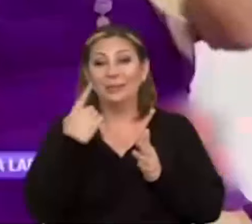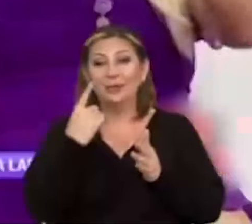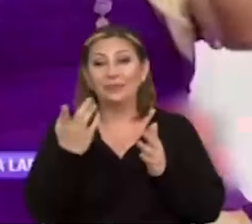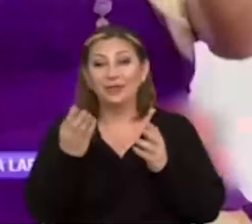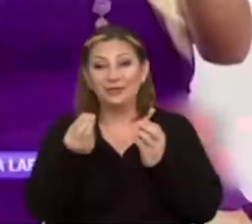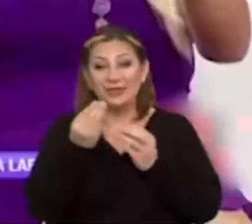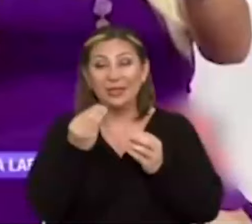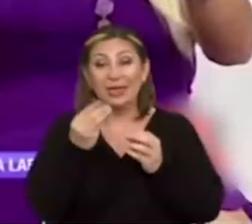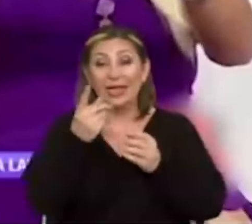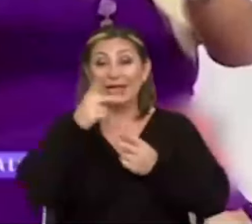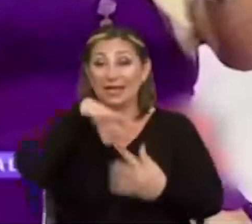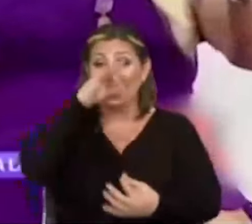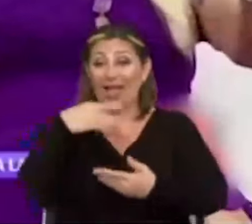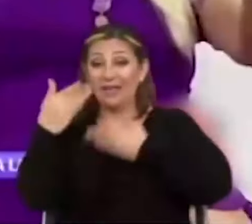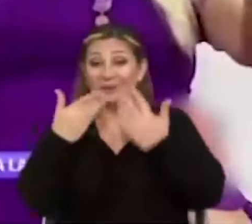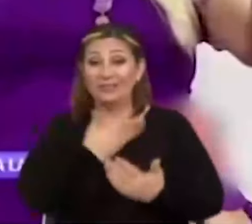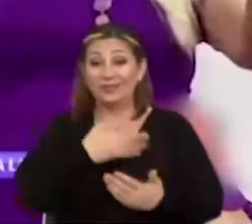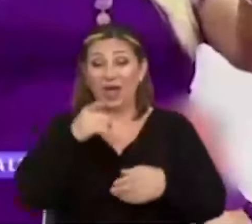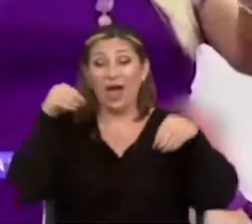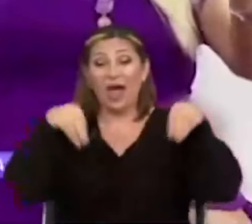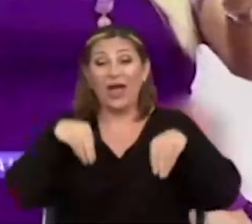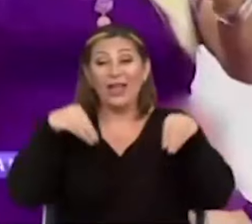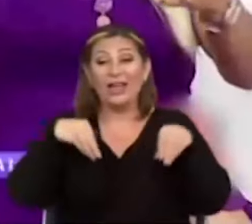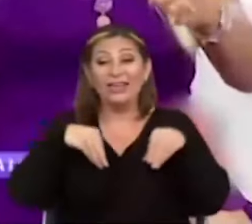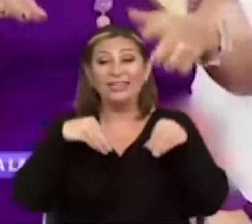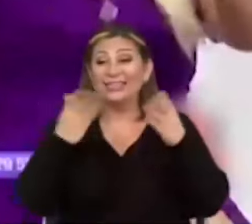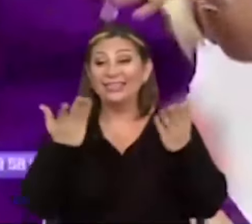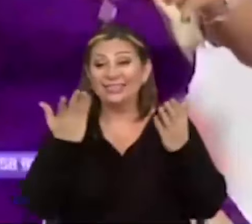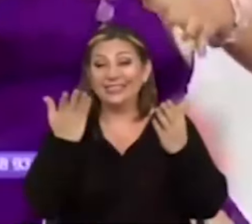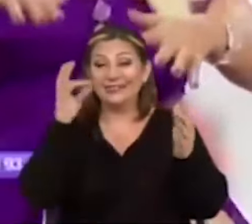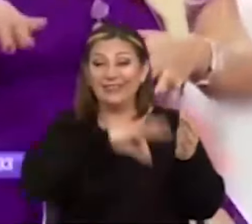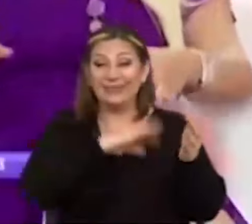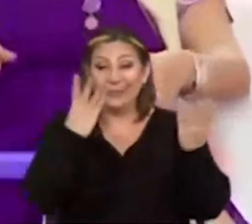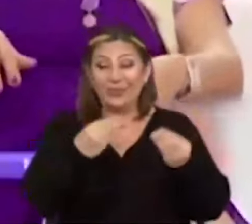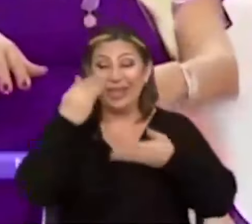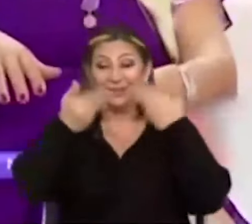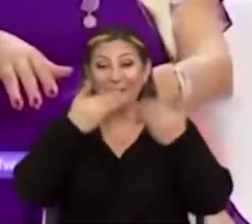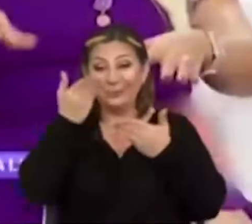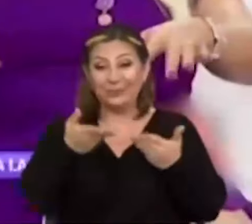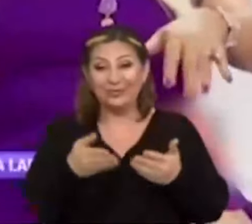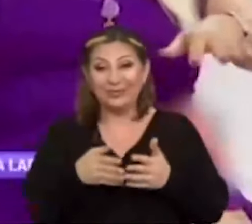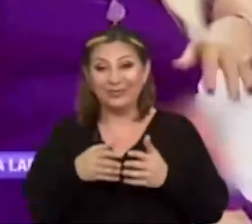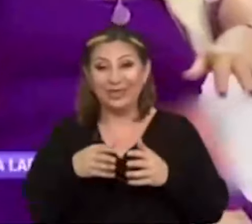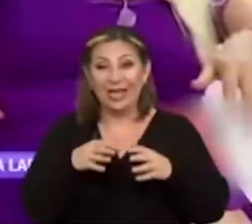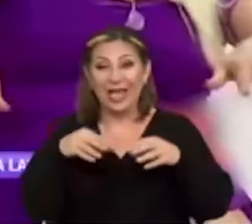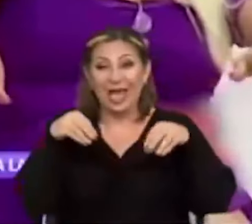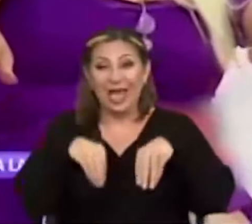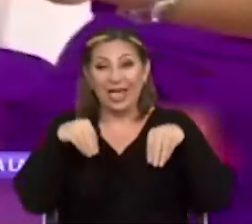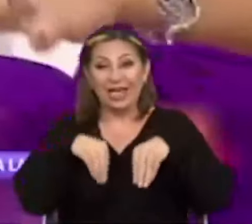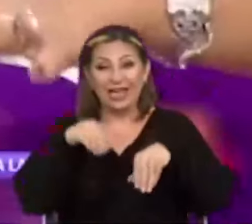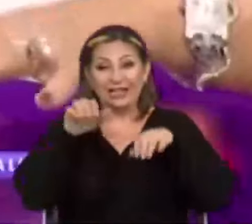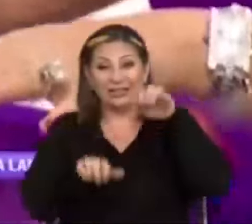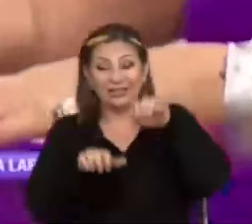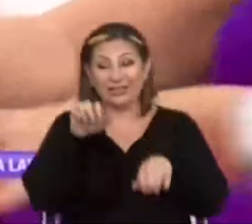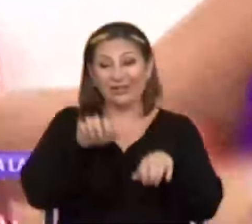kadar o. Malumat vermeyi seviyordun. Mesela ayıların ekosisteme faydalarına dair çok ilginç bilgiler verdin bizlere. Hatta ayıyla